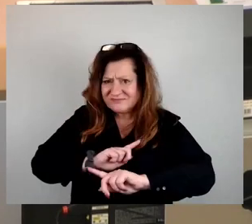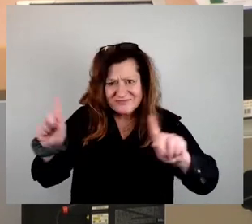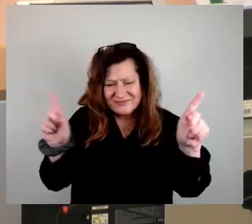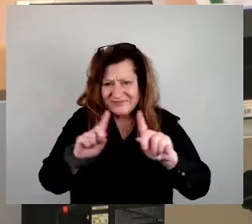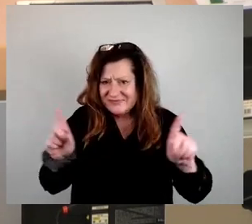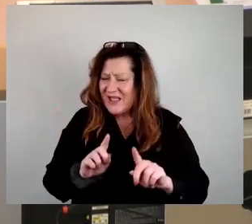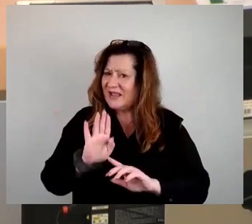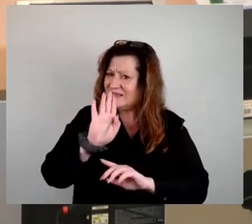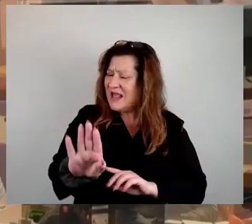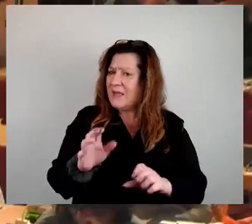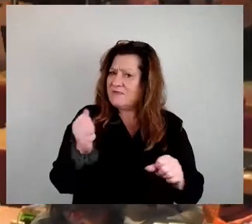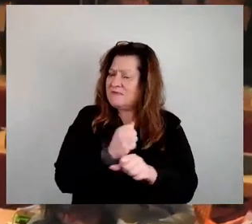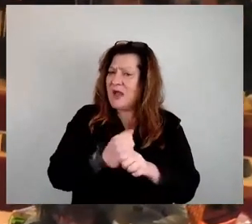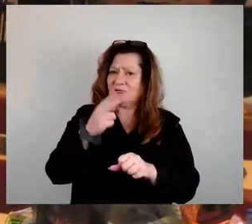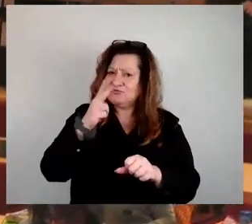Vielen Dank.